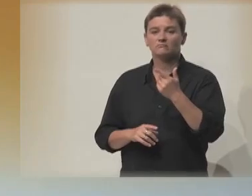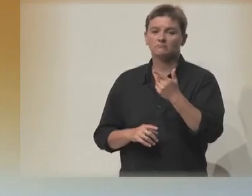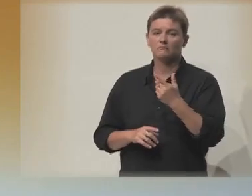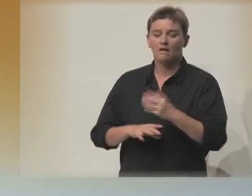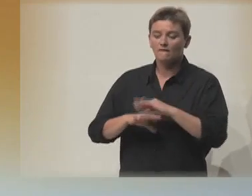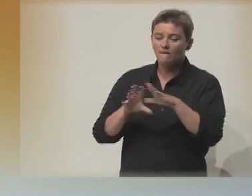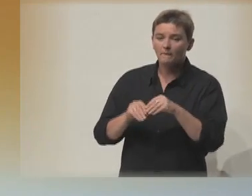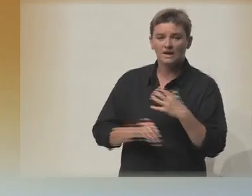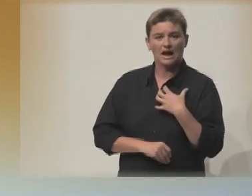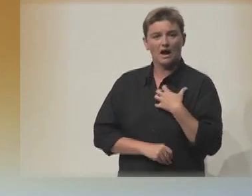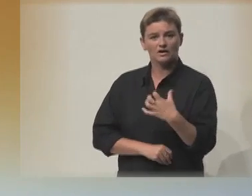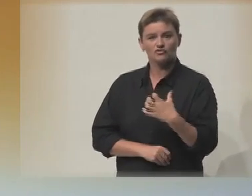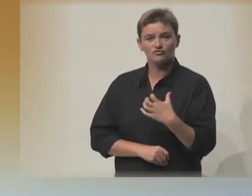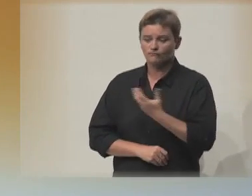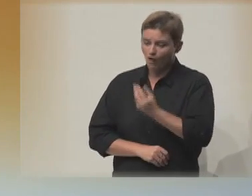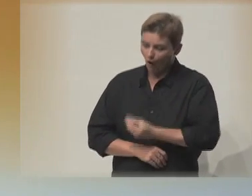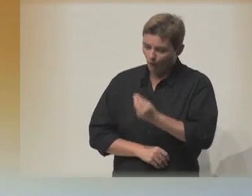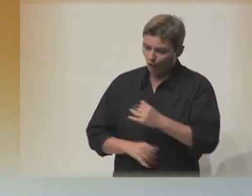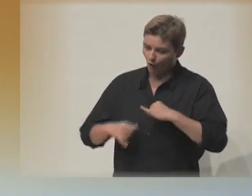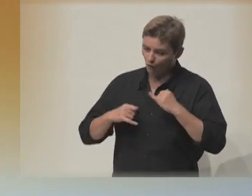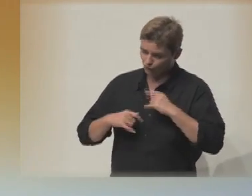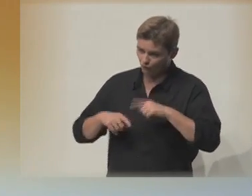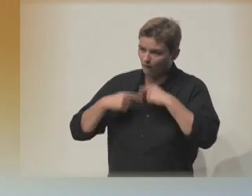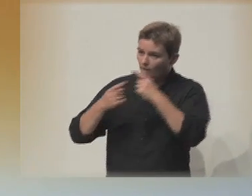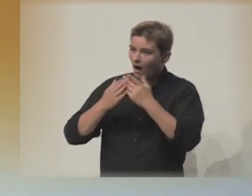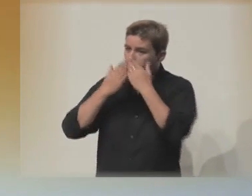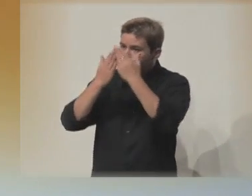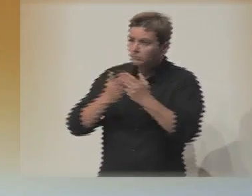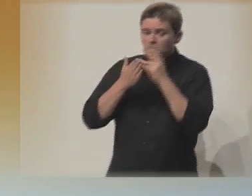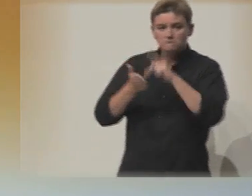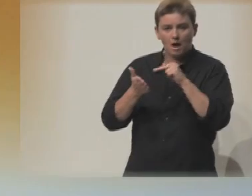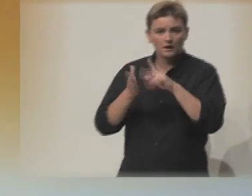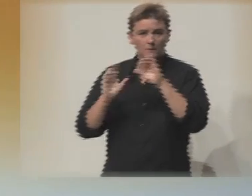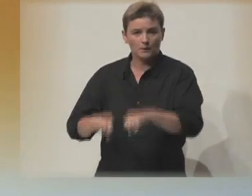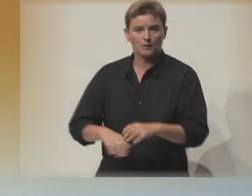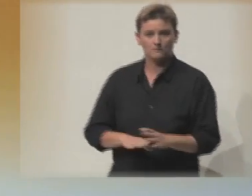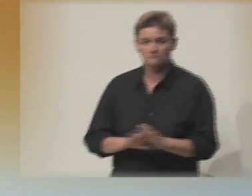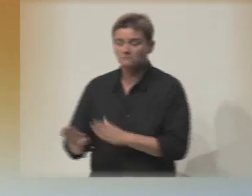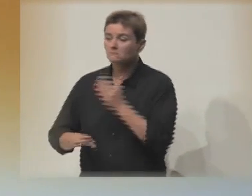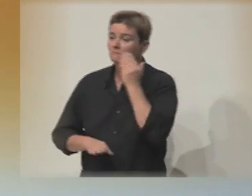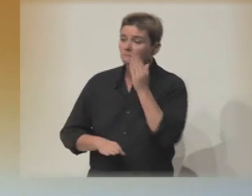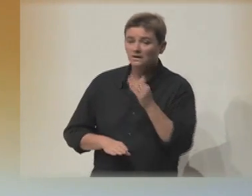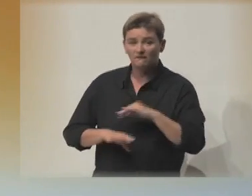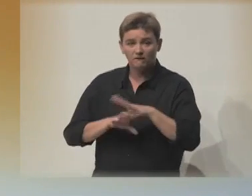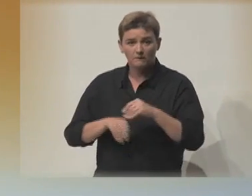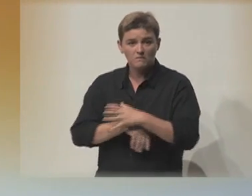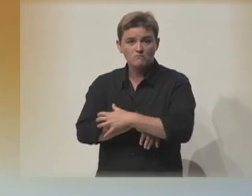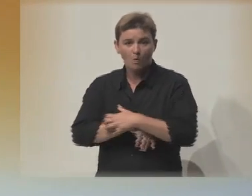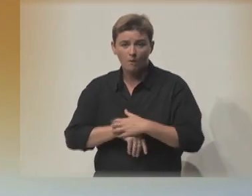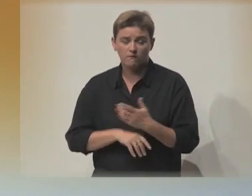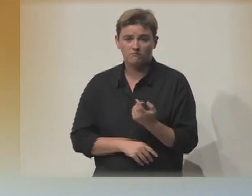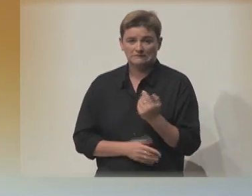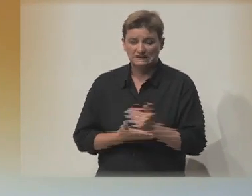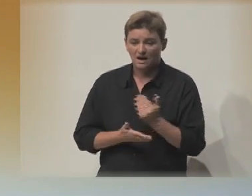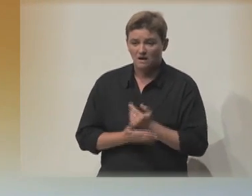famille a des moyens, vous pouvez aller faire vos études à Paris sans beaucoup de difficultés. Mais si vous êtes fils de smicard, vous savez combien